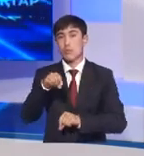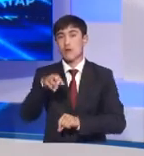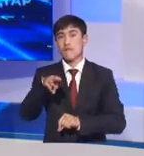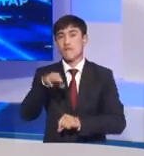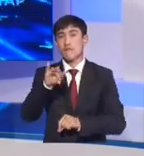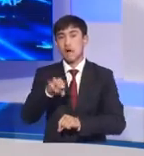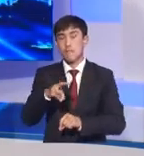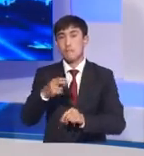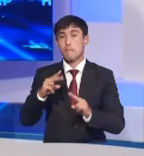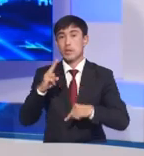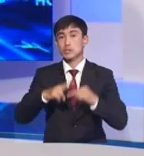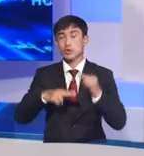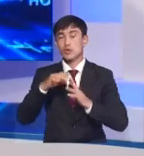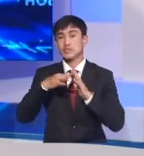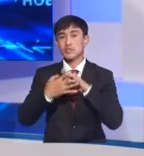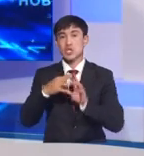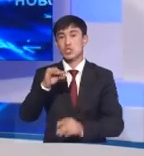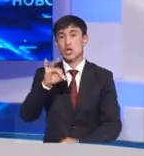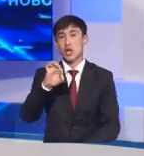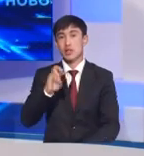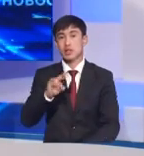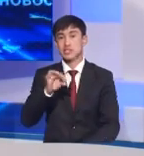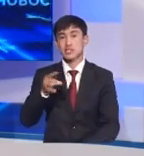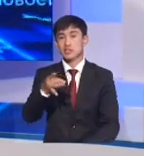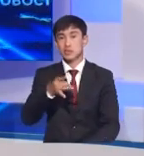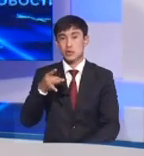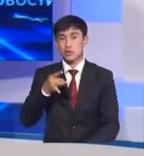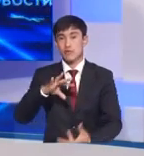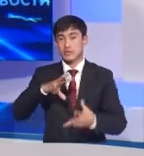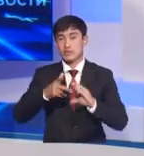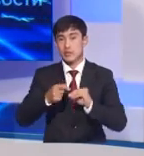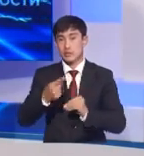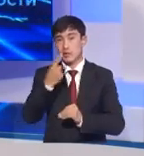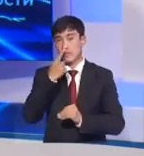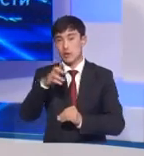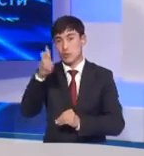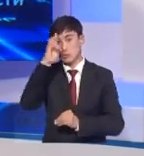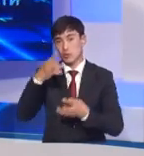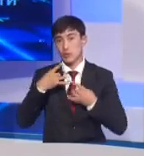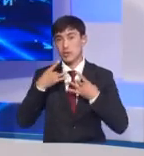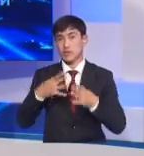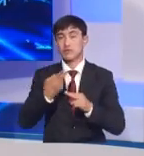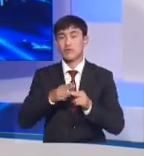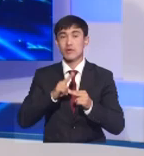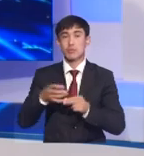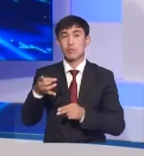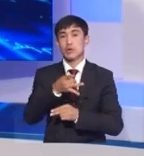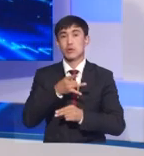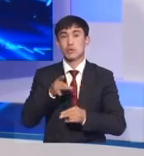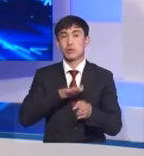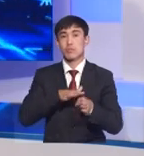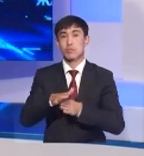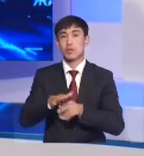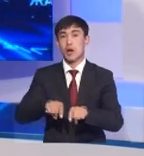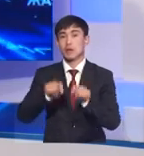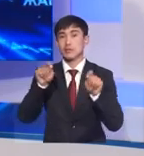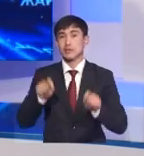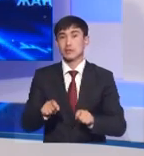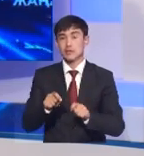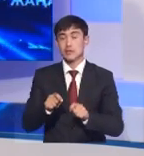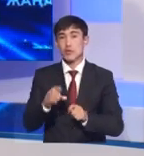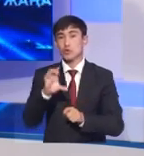блочно-модульных ФАПов построен в селе Жаналых Ескелдинского района. В целом, в преддверии государственного праздника в данном регионе